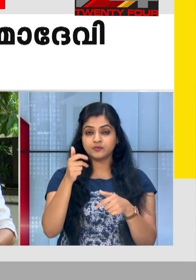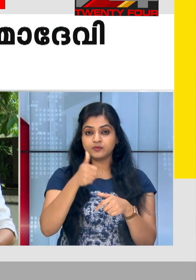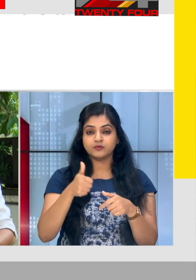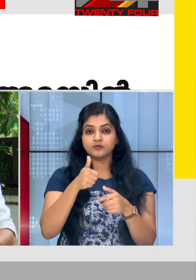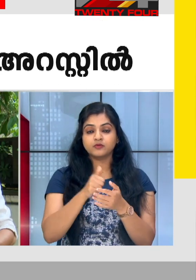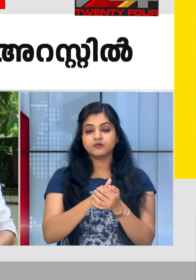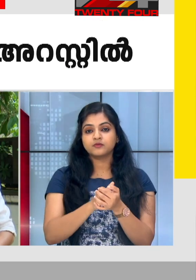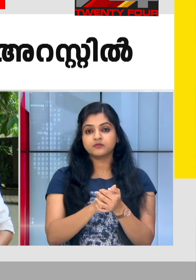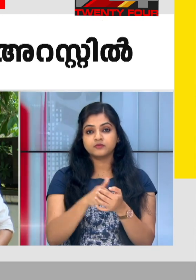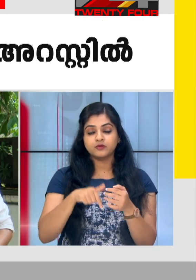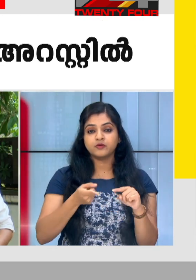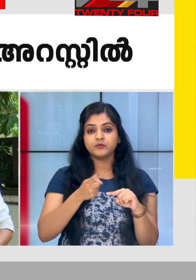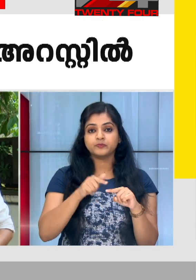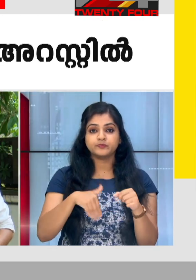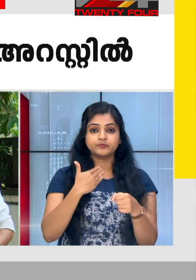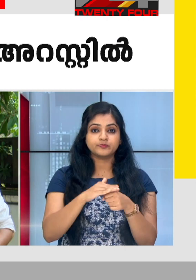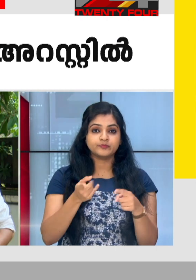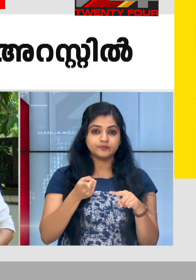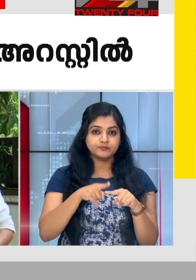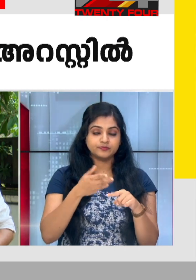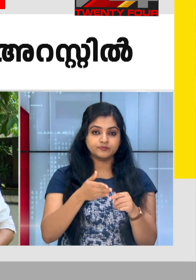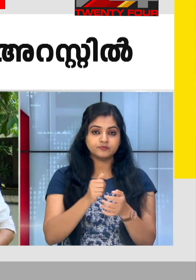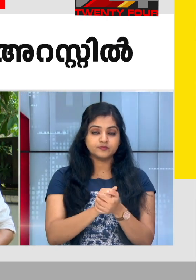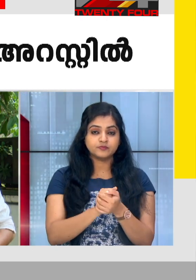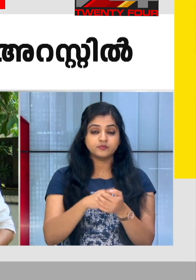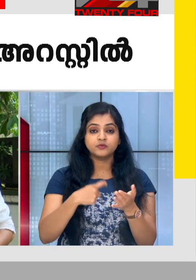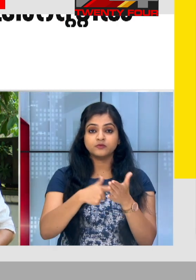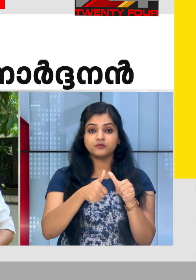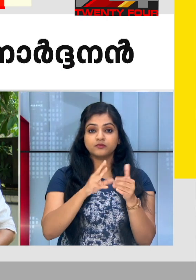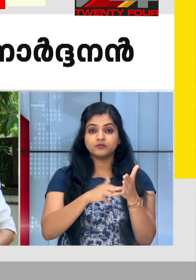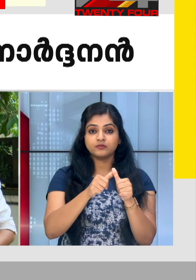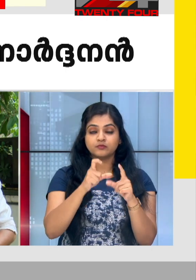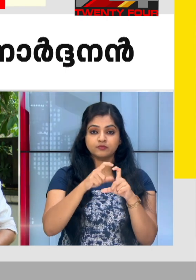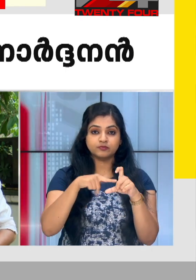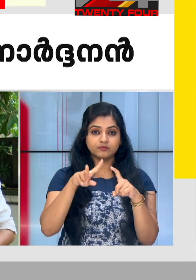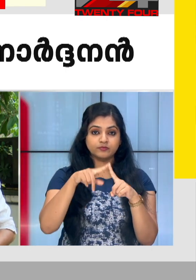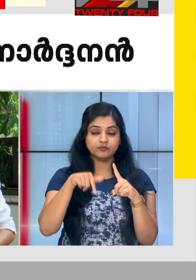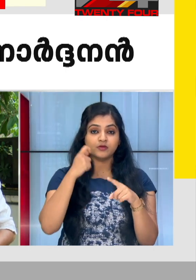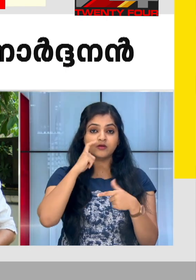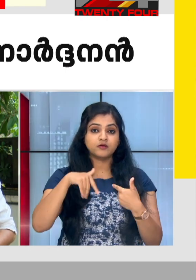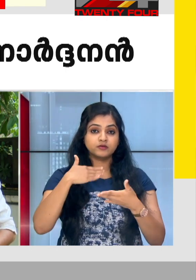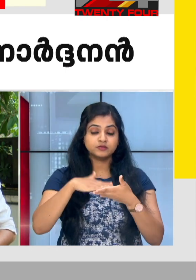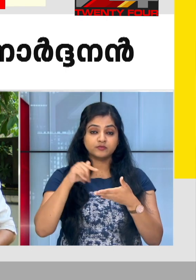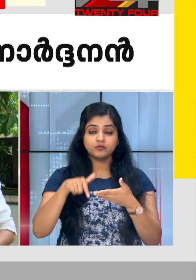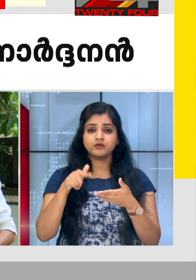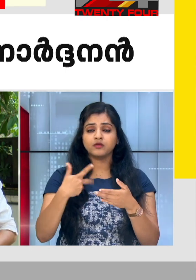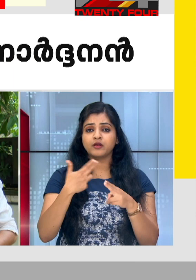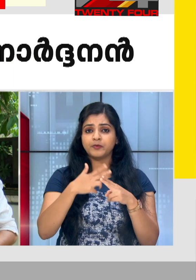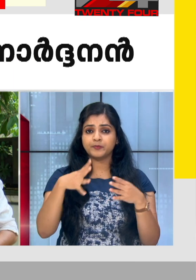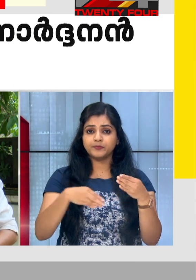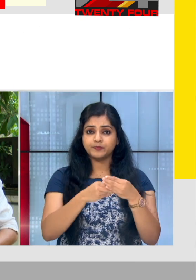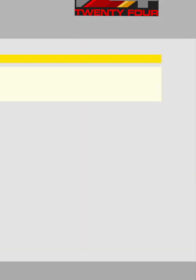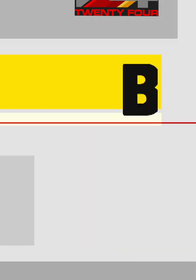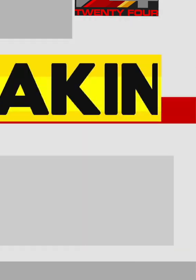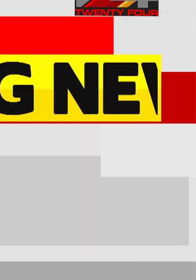26 May 26 ഇത്തരത്തിലൊരു കൊലപാതകം നടക്കുന്നത്. ഈ രമാദേവിയുടെ ഭർത്താവ് തുടക്കത്തിൽ പോലീസിൻ്റെ ലിസ്റ്റിലെ ഉണ്ടായിരുന്നില്ല. ആദ്യഘട്ടത്തിൽ ചില